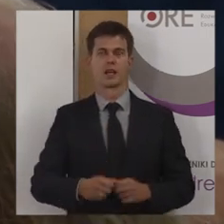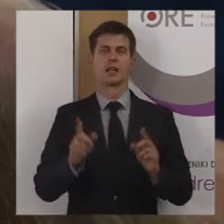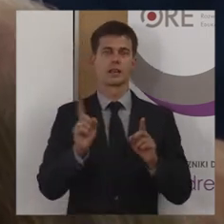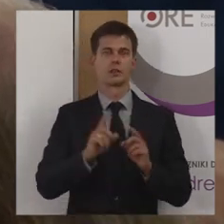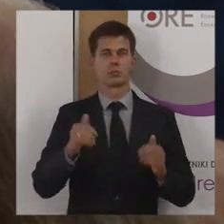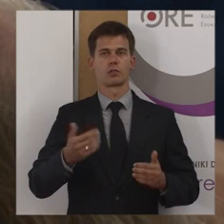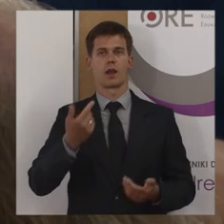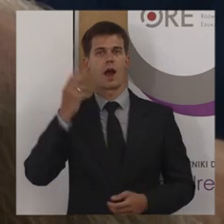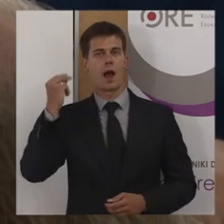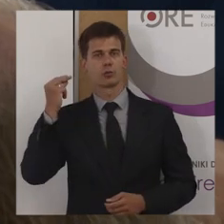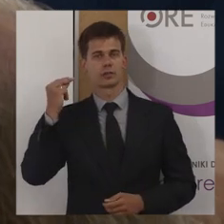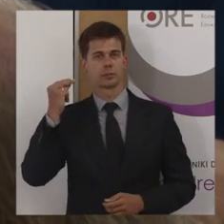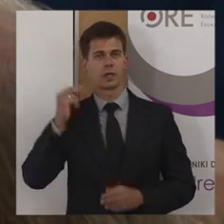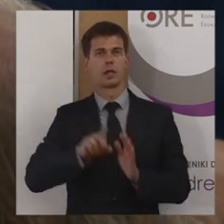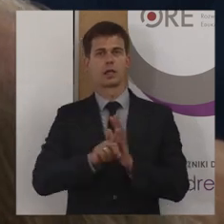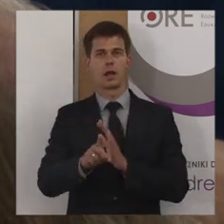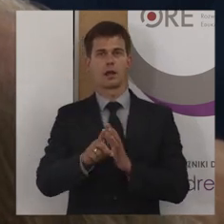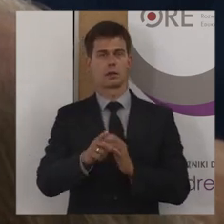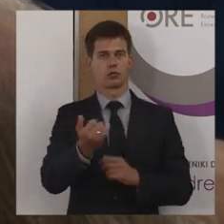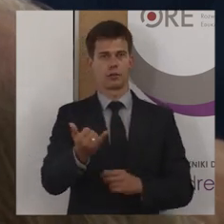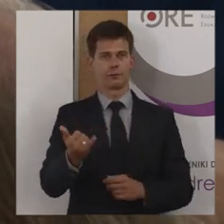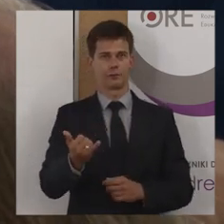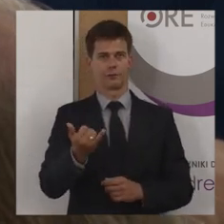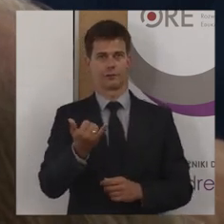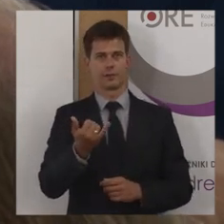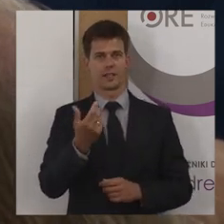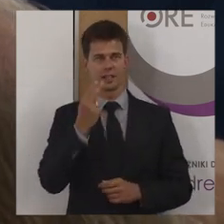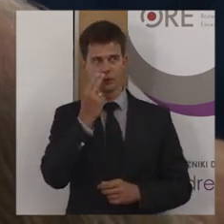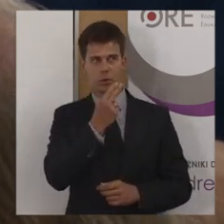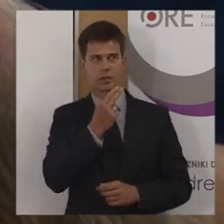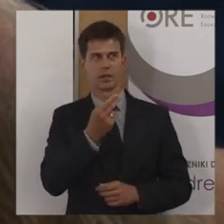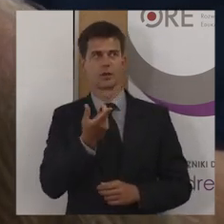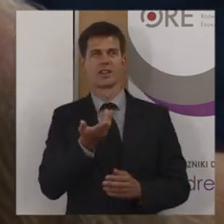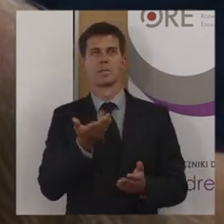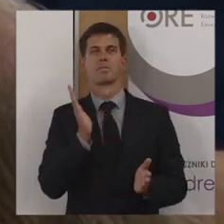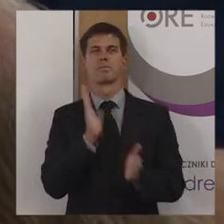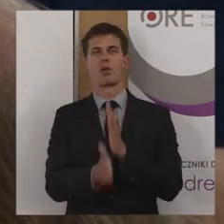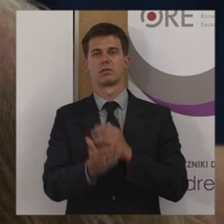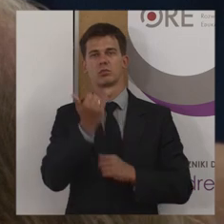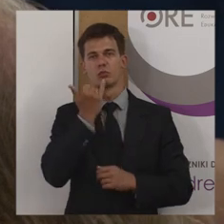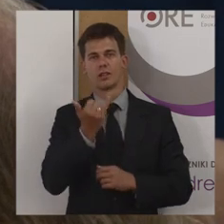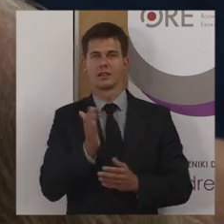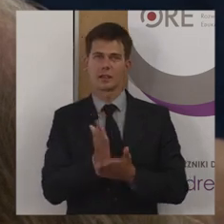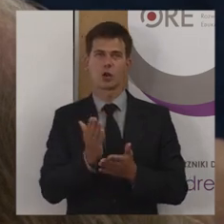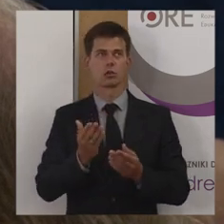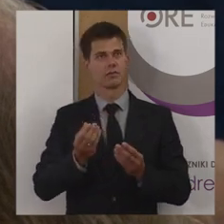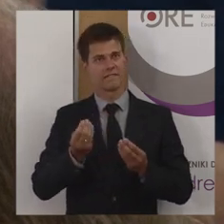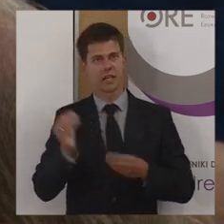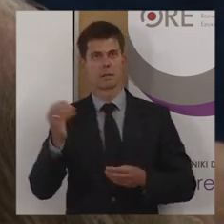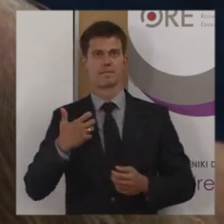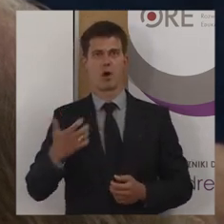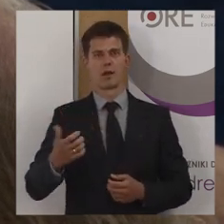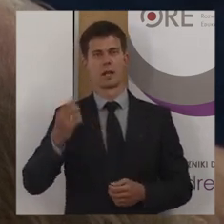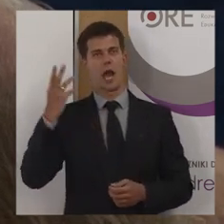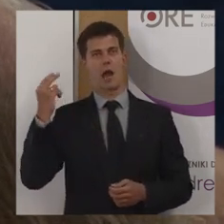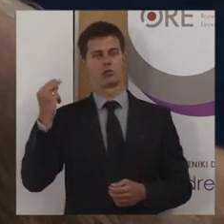Niech to będzie audiodeskrypcja, ale dobrze przygotowana audiodeskrypcja, nie prosty jakiś taki tak, komentarz. Także myślę, że